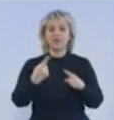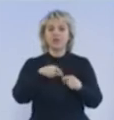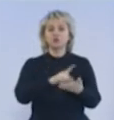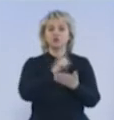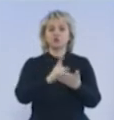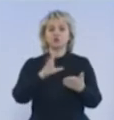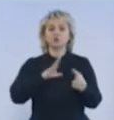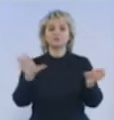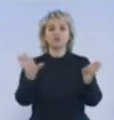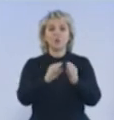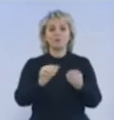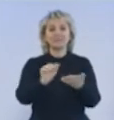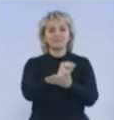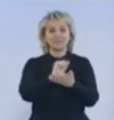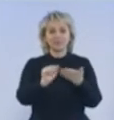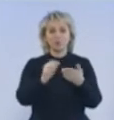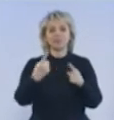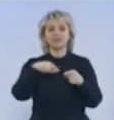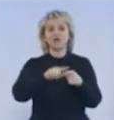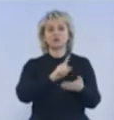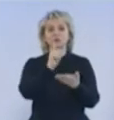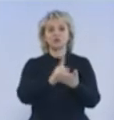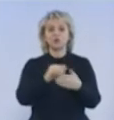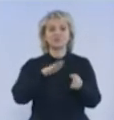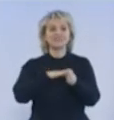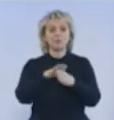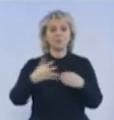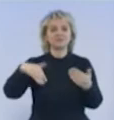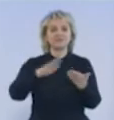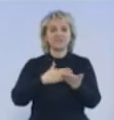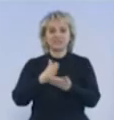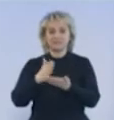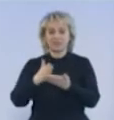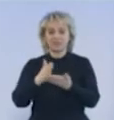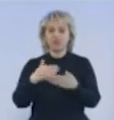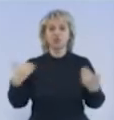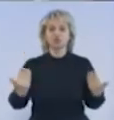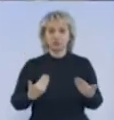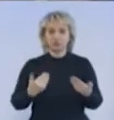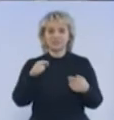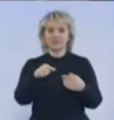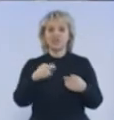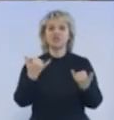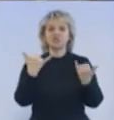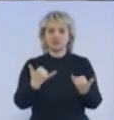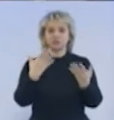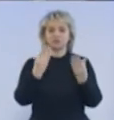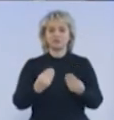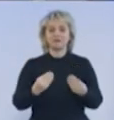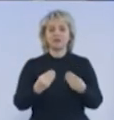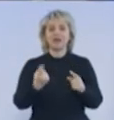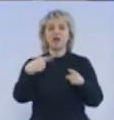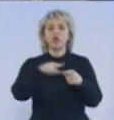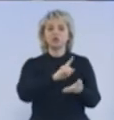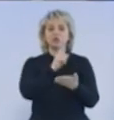должен быть комплексный документ, который должен затронуть все сферы жизни сегодняшнего дня.